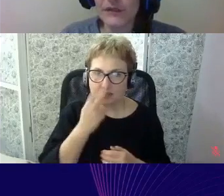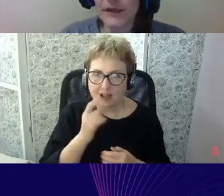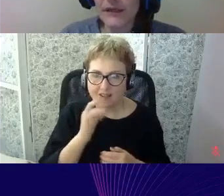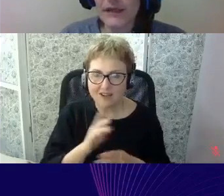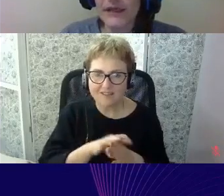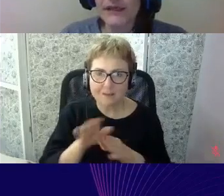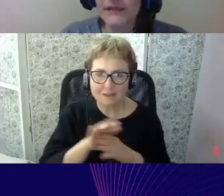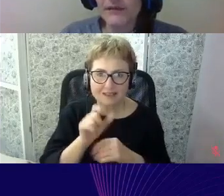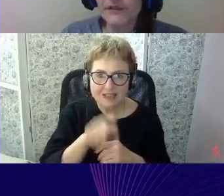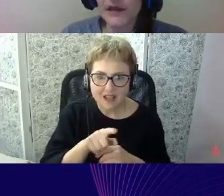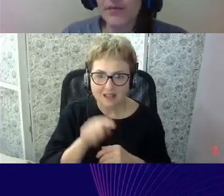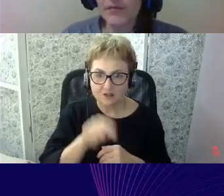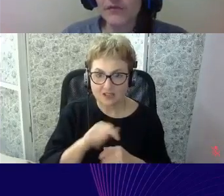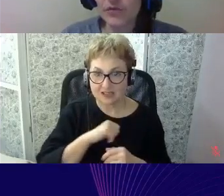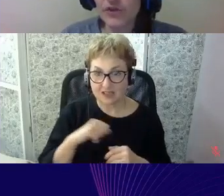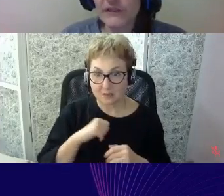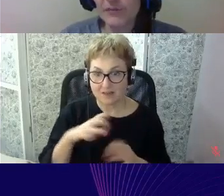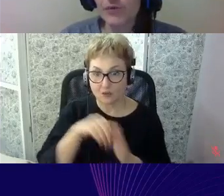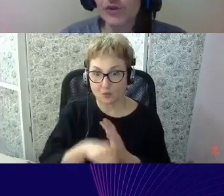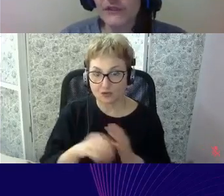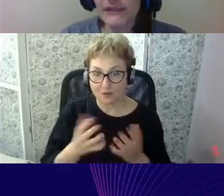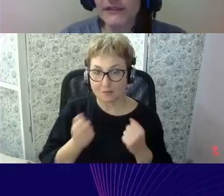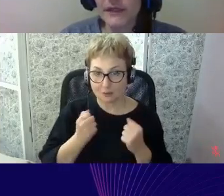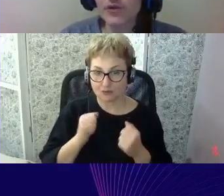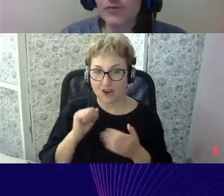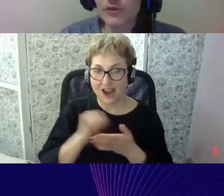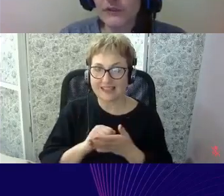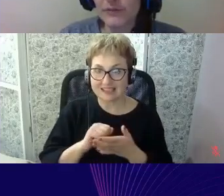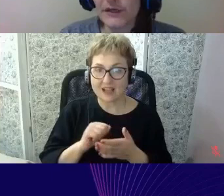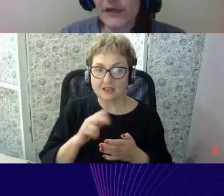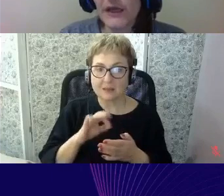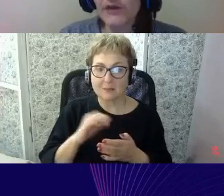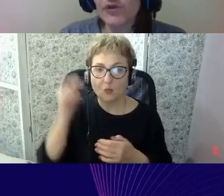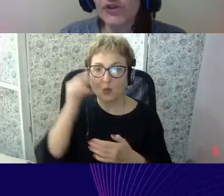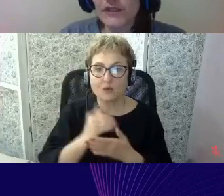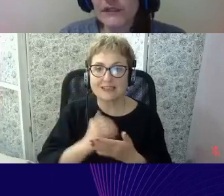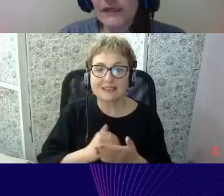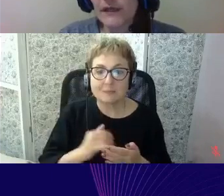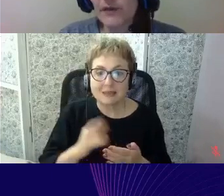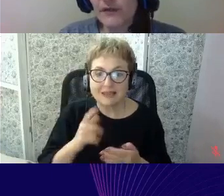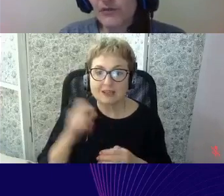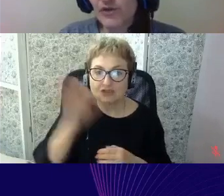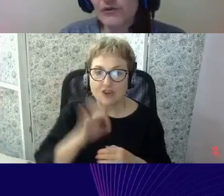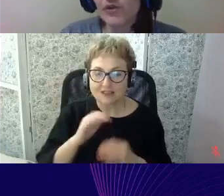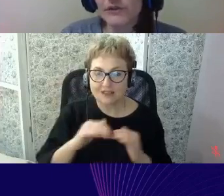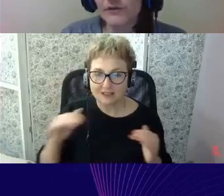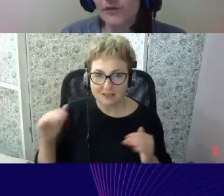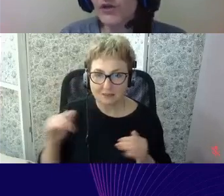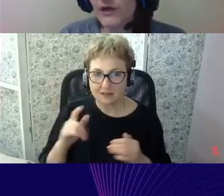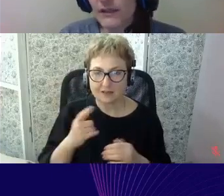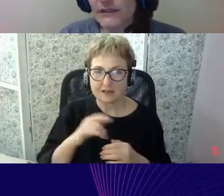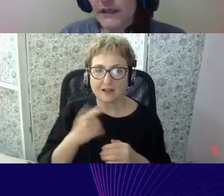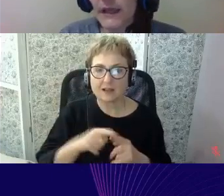какое-то задание и тем самым в том числе получить аттестацию по дисциплине. И очень часто для ребят, имеющих